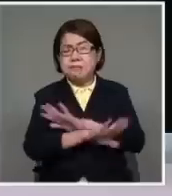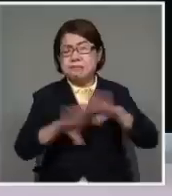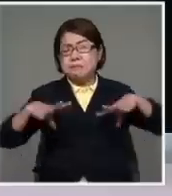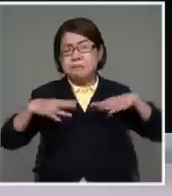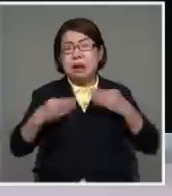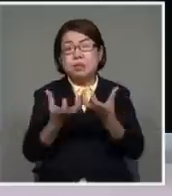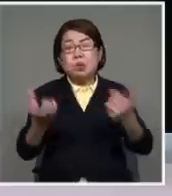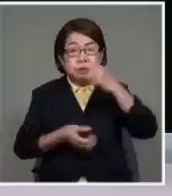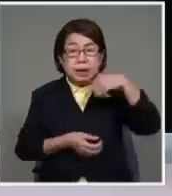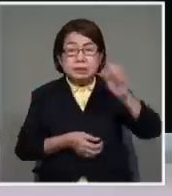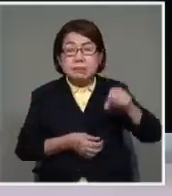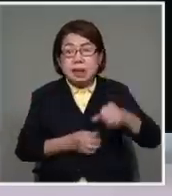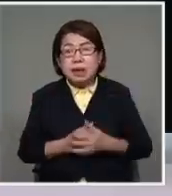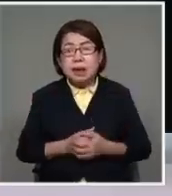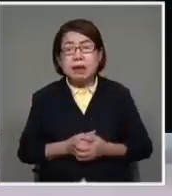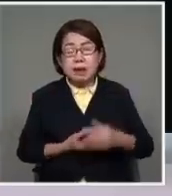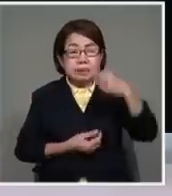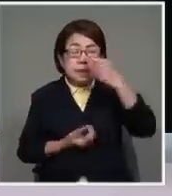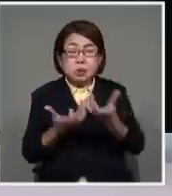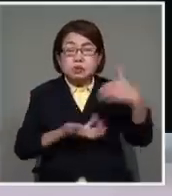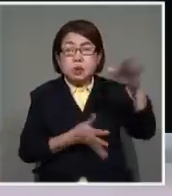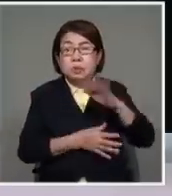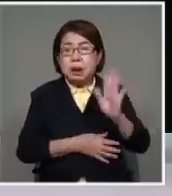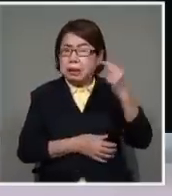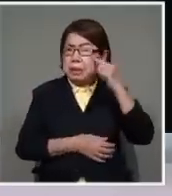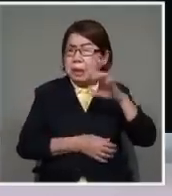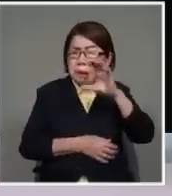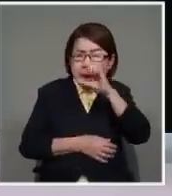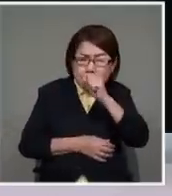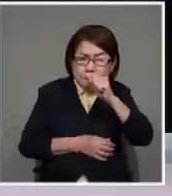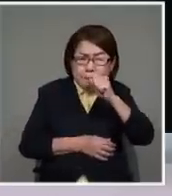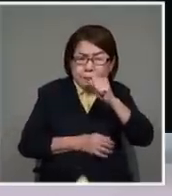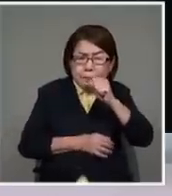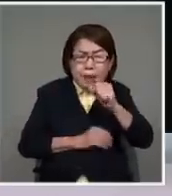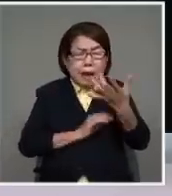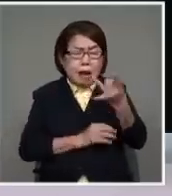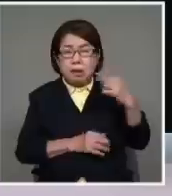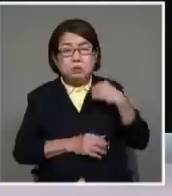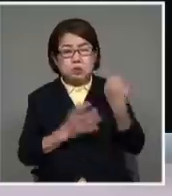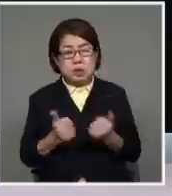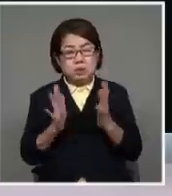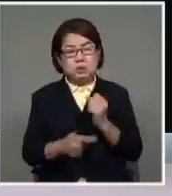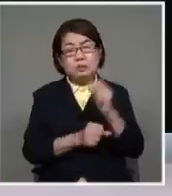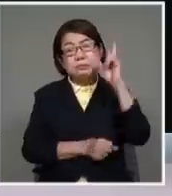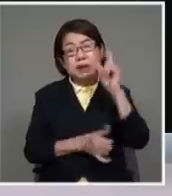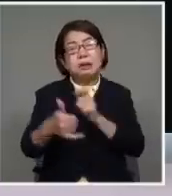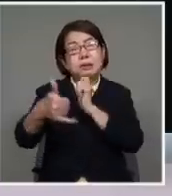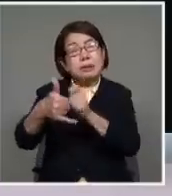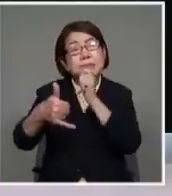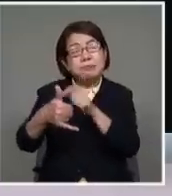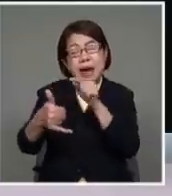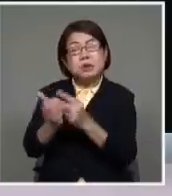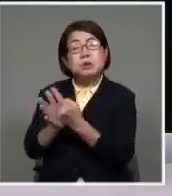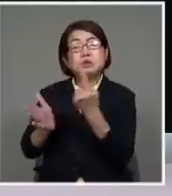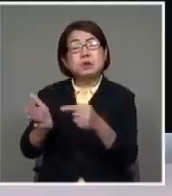าประเทศไทยหรือเปล่าหรือว่ามีวาระอะไรแอบแฝงนะครับล่าสุดเนี่ยผู้สื่อข่าวของเราไปสัมภาษณ์นะครับทางตัวแทนของมูลนิธิเ